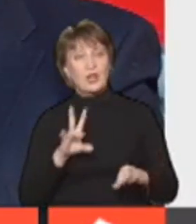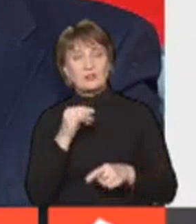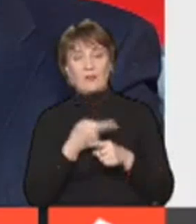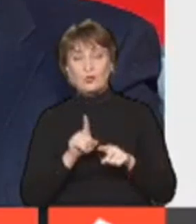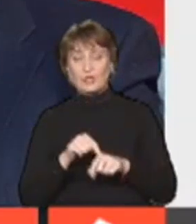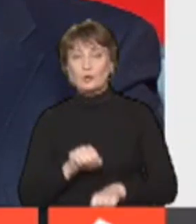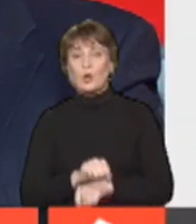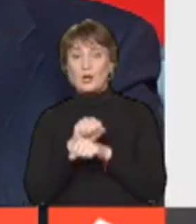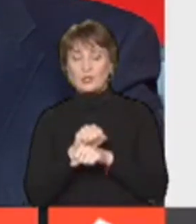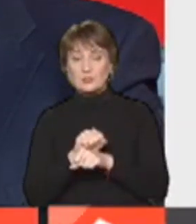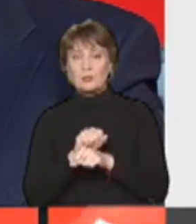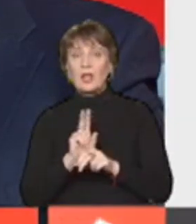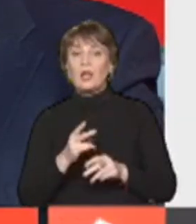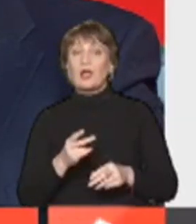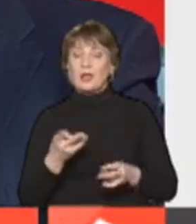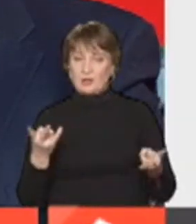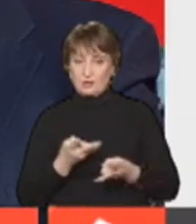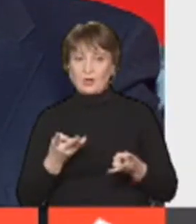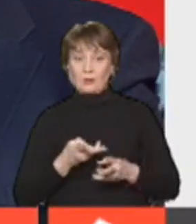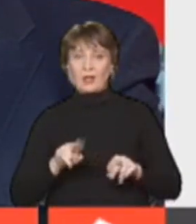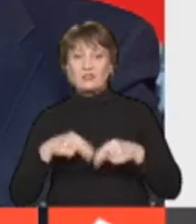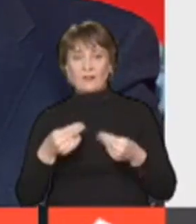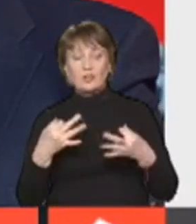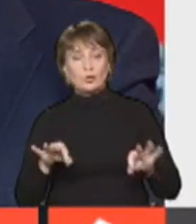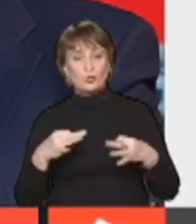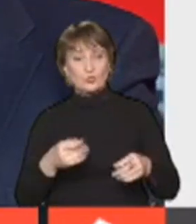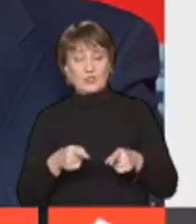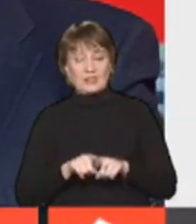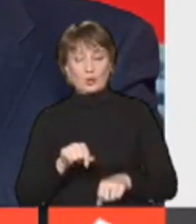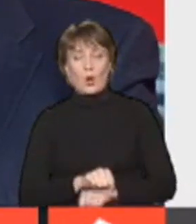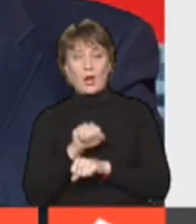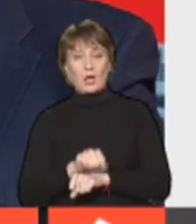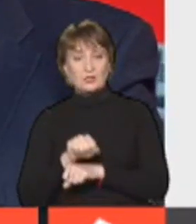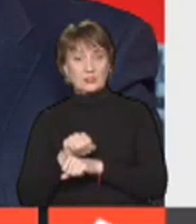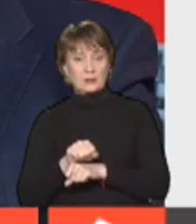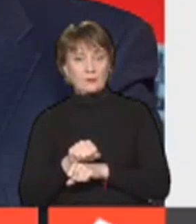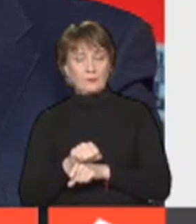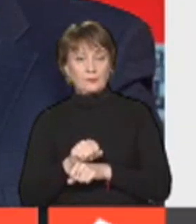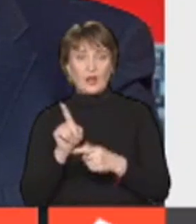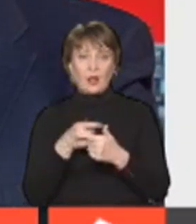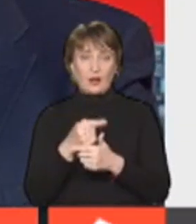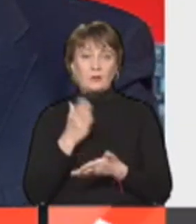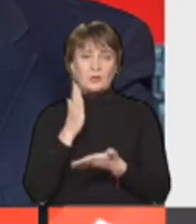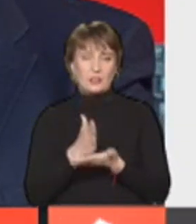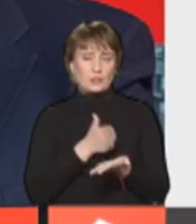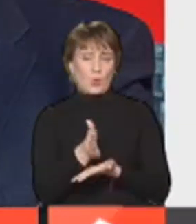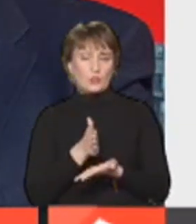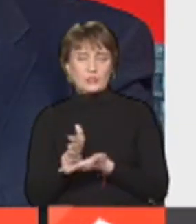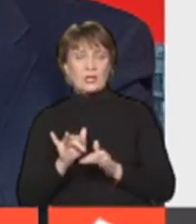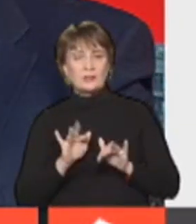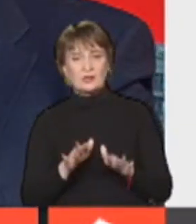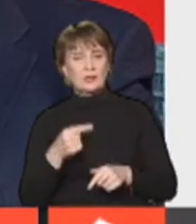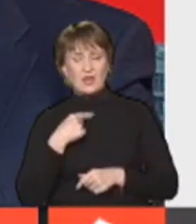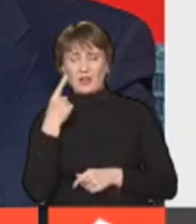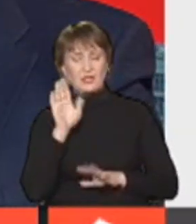варто зараз давати дозволи от на такі акції. Але думаю, що є координація дій. Я не думаю, що зараз